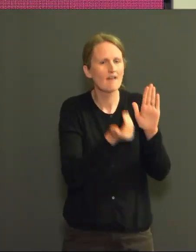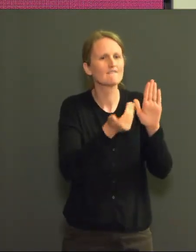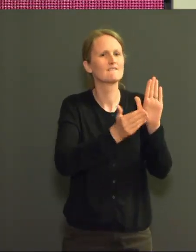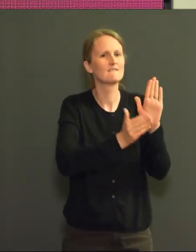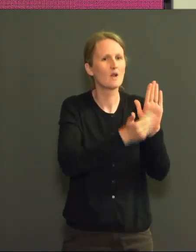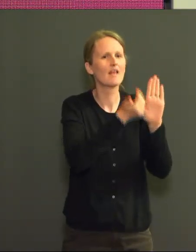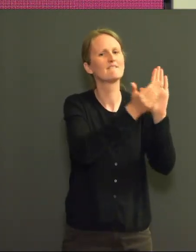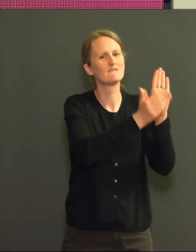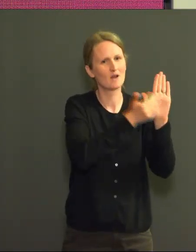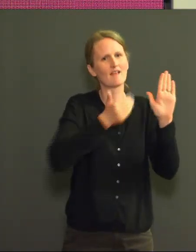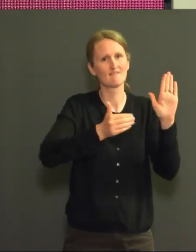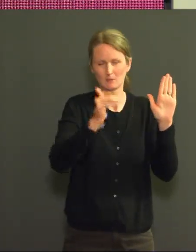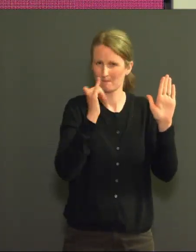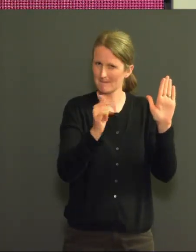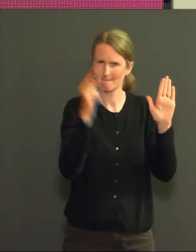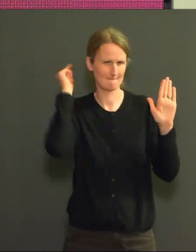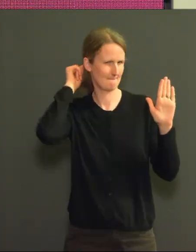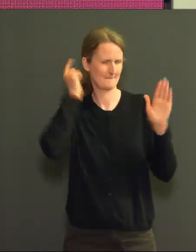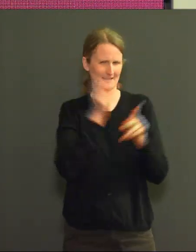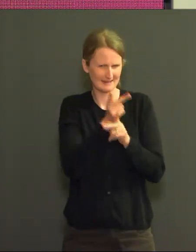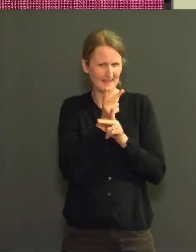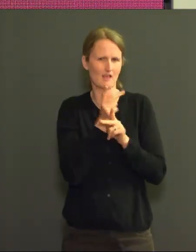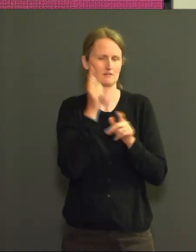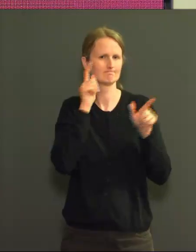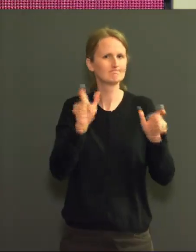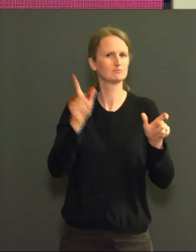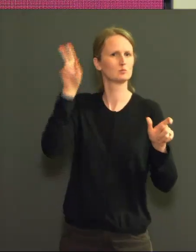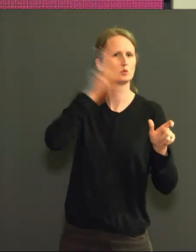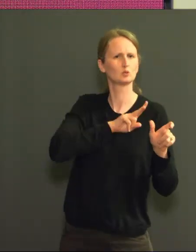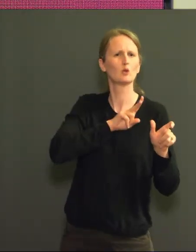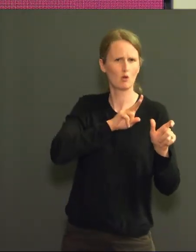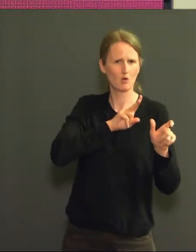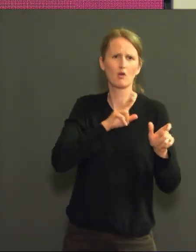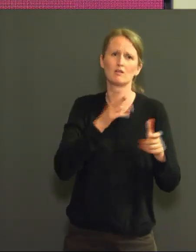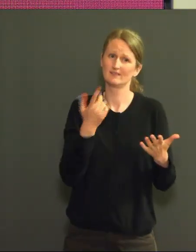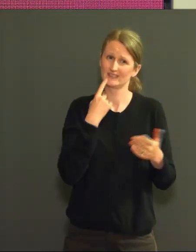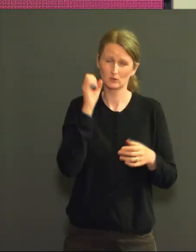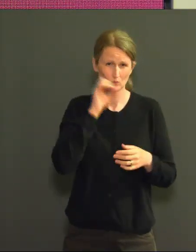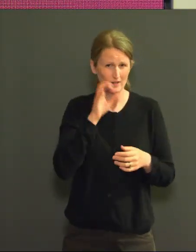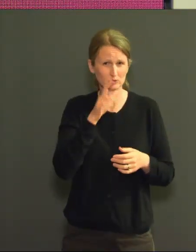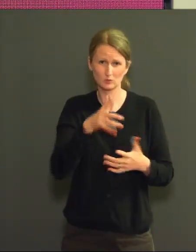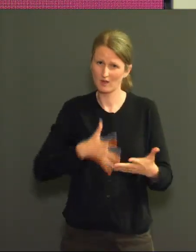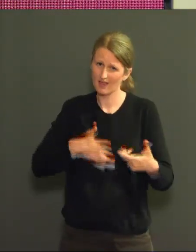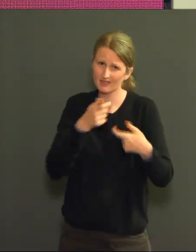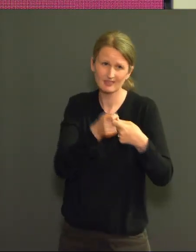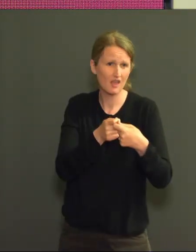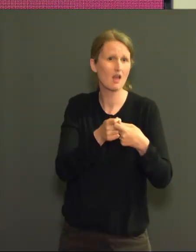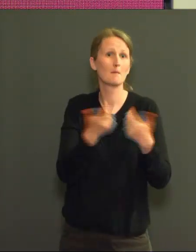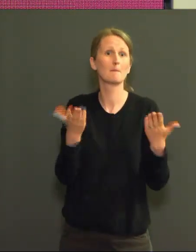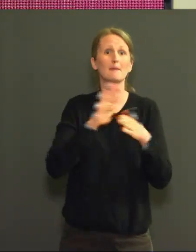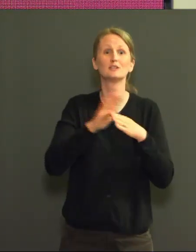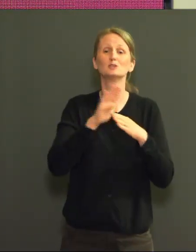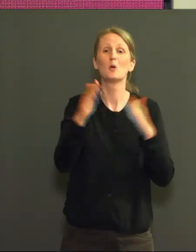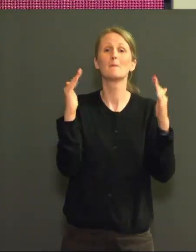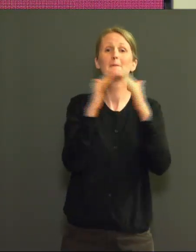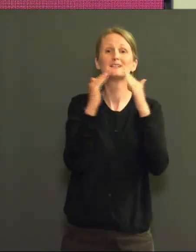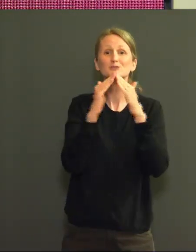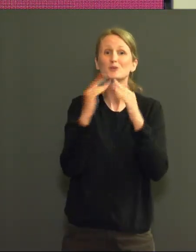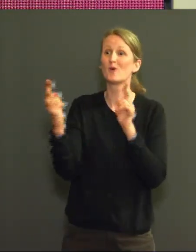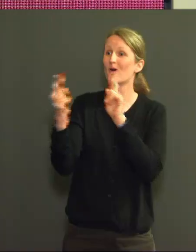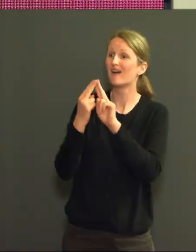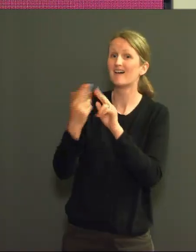l'extérieur, c'est mieux qu'à l'intérieur, et le temps s'y prête, on espère que ça va continuer. Si on peut garder ces distances, c'est mieux que si